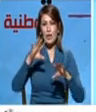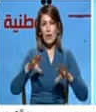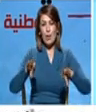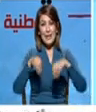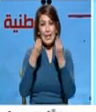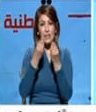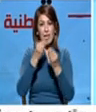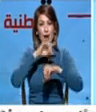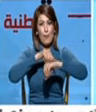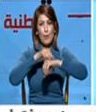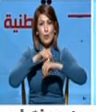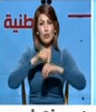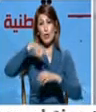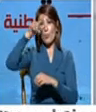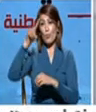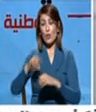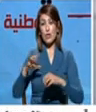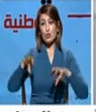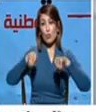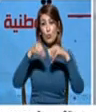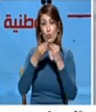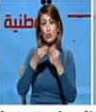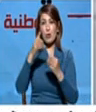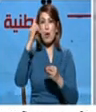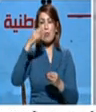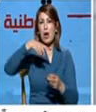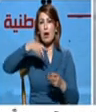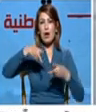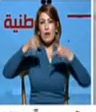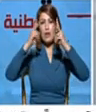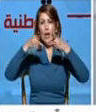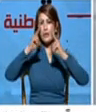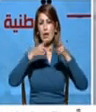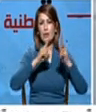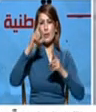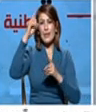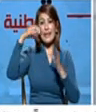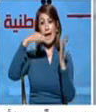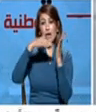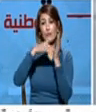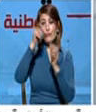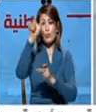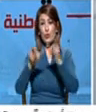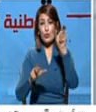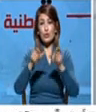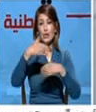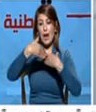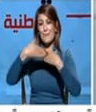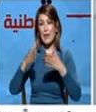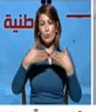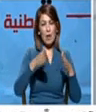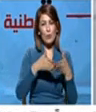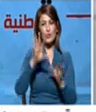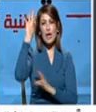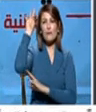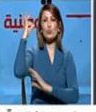المساعدات الاجتماعيه هذه عن طريق مكاتب البريد اللي هم الف اكثر من الف و سبعطاش مكه البريد محلولين على ذمتها في كام الجمهوريه اللي